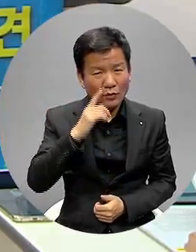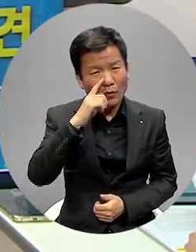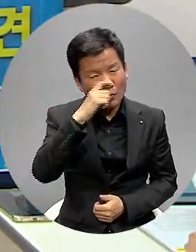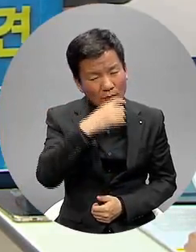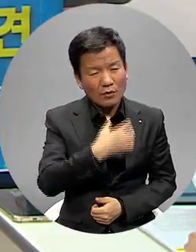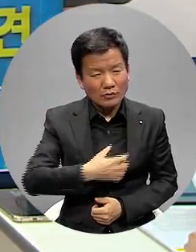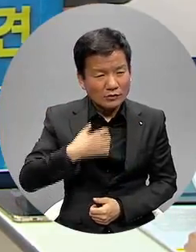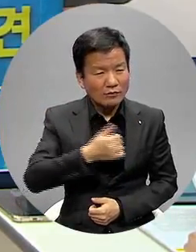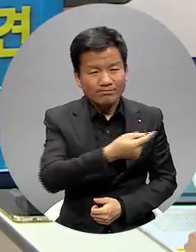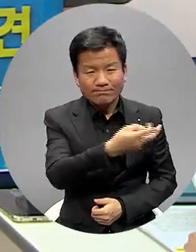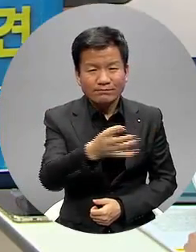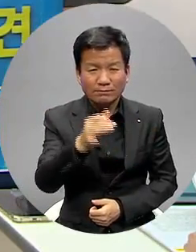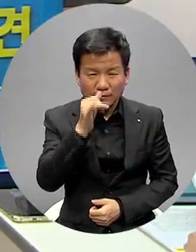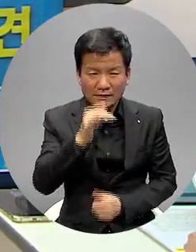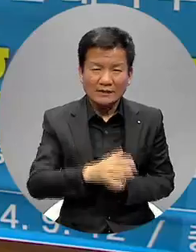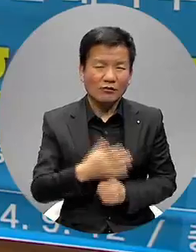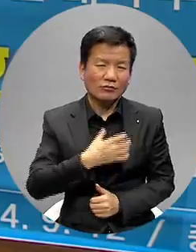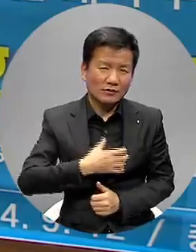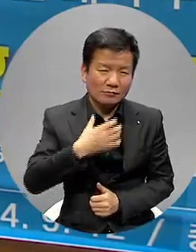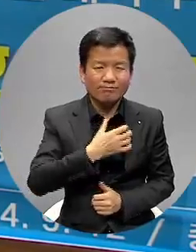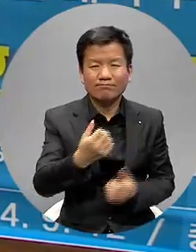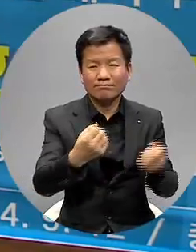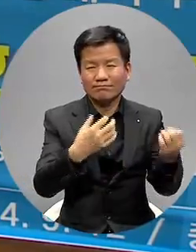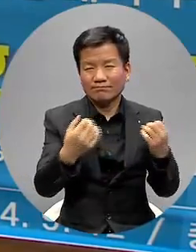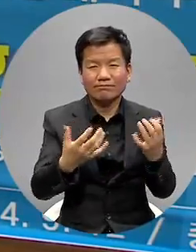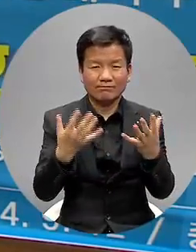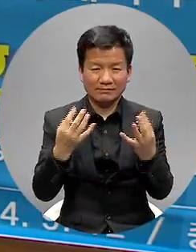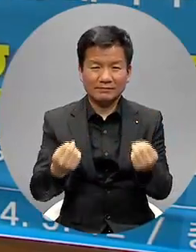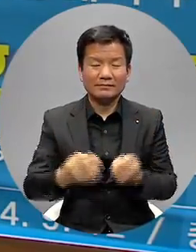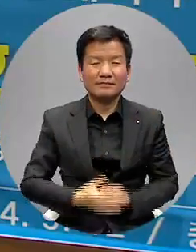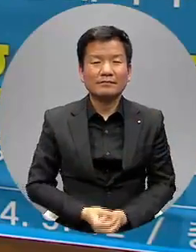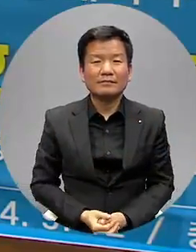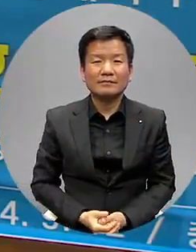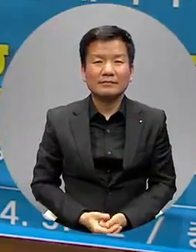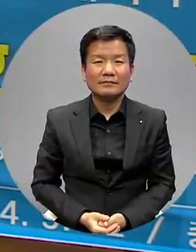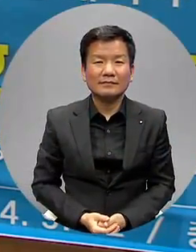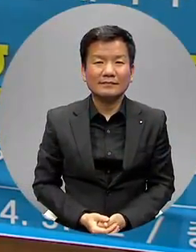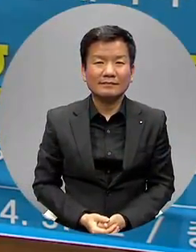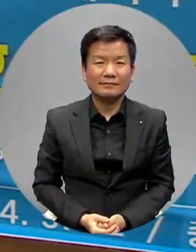오염을 걱정하는 목소리는 더 높아지고 있습니다. MBC 뉴스 이지연입니다.